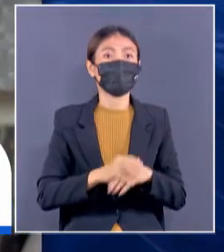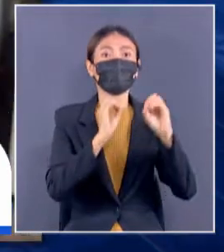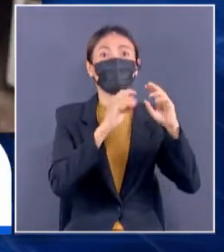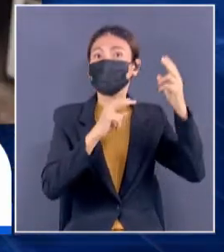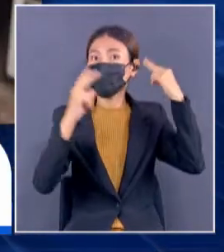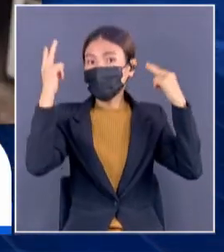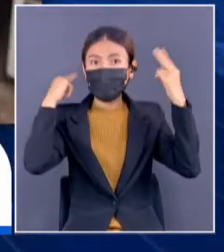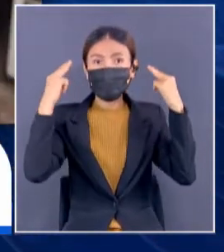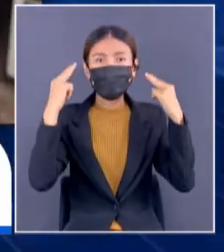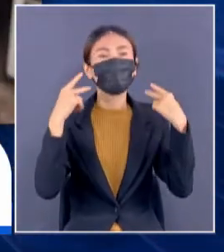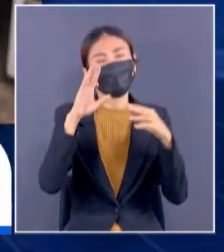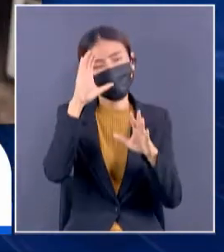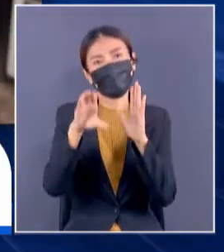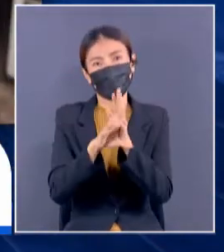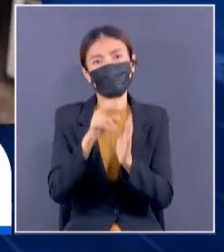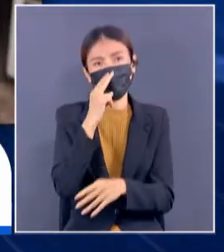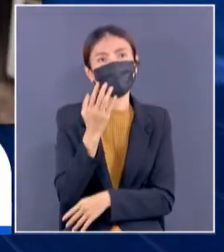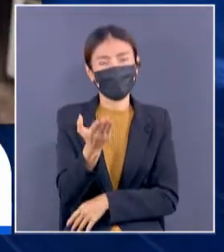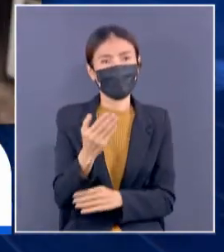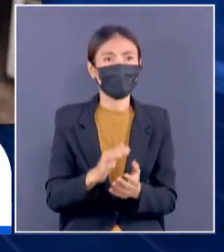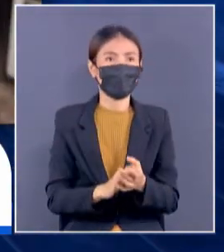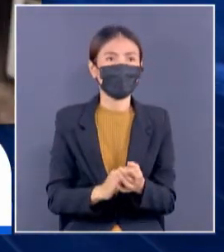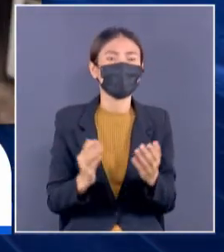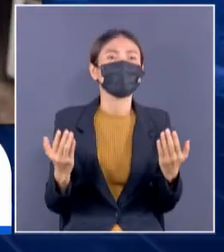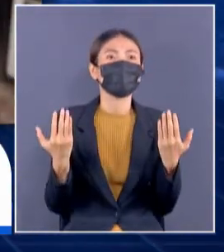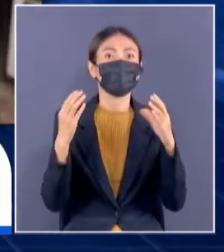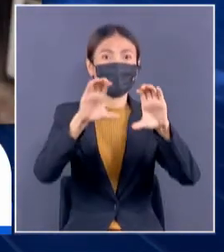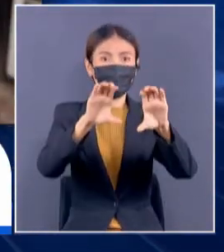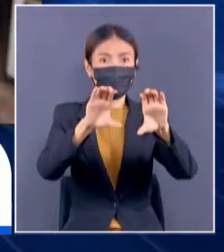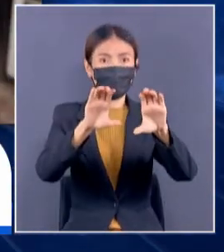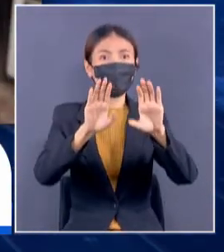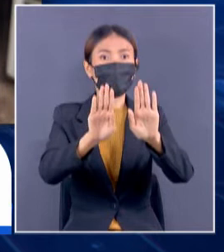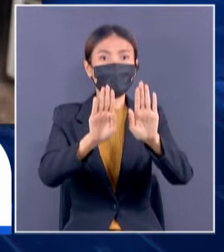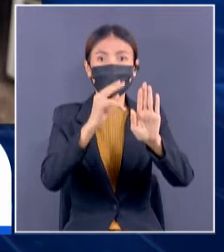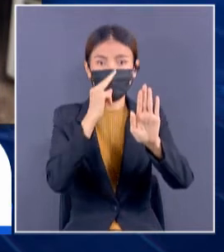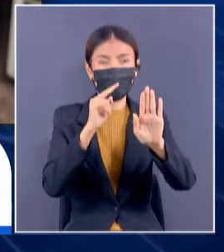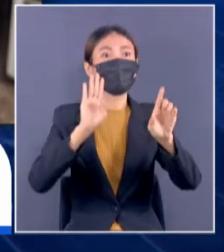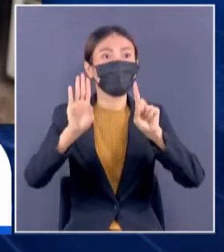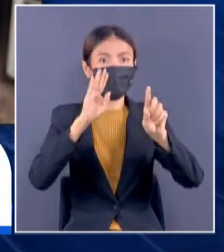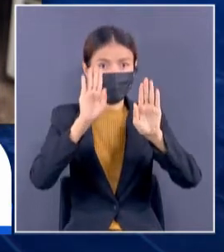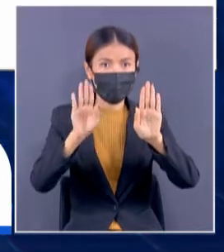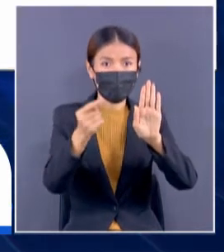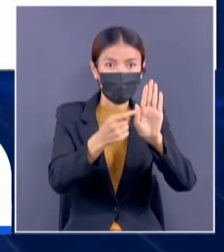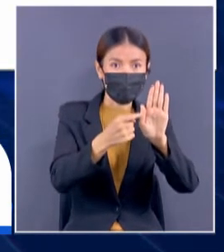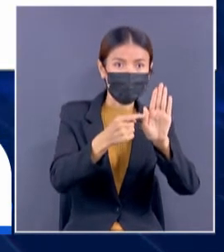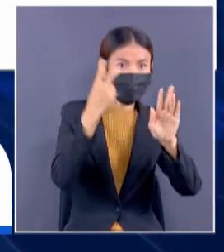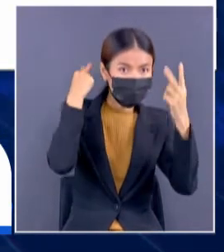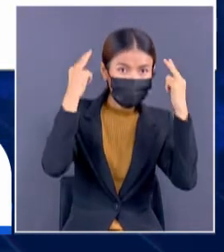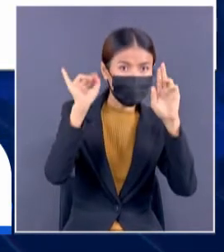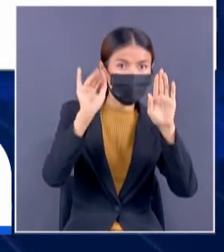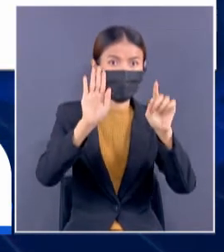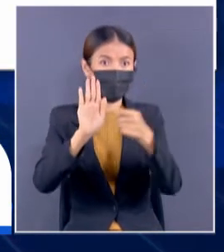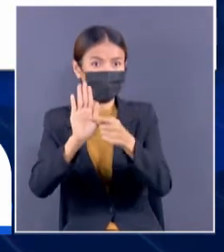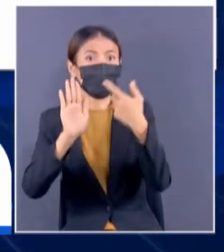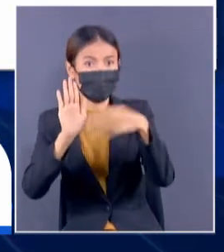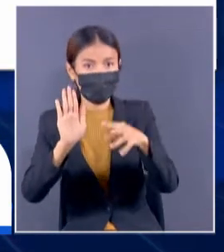ทียบให้ดูก่อนและหลังทีนี้เนี่ยน้องก็ได้โพสต์ภาพทรงผมของตัวเองทั้งก่อนและหลังโ